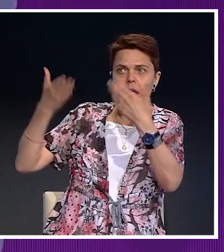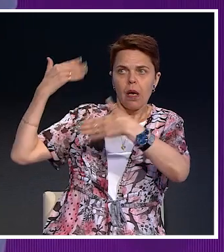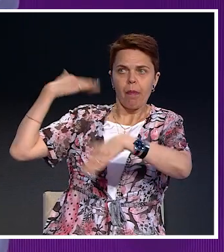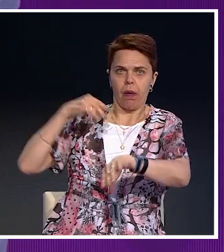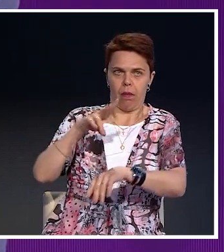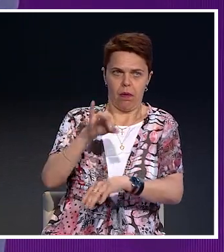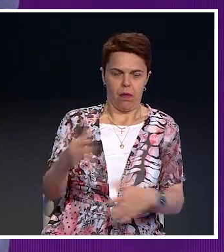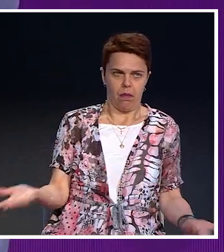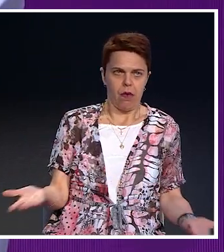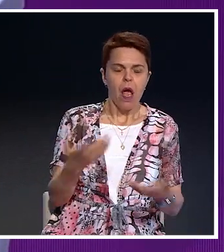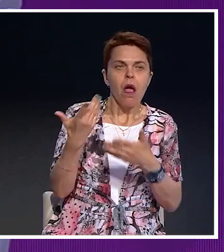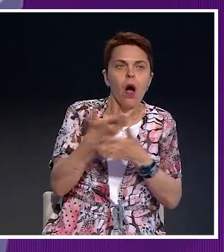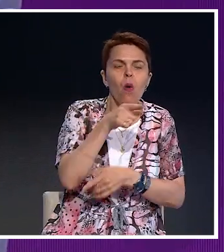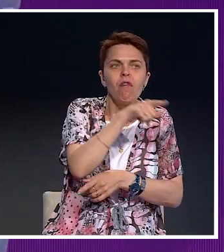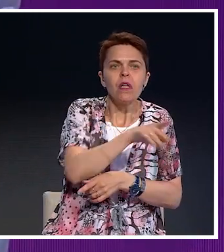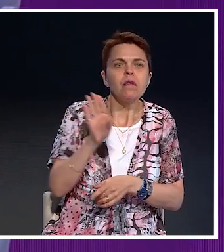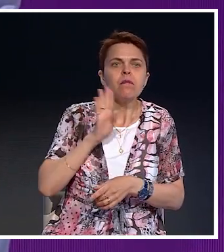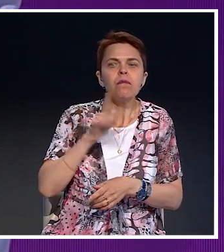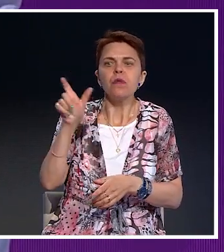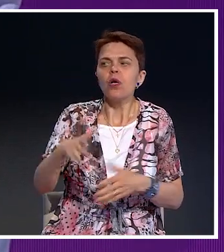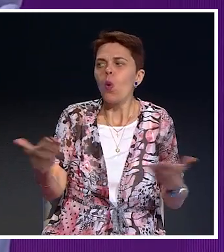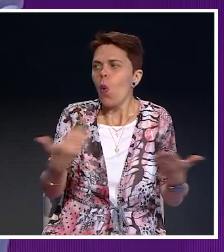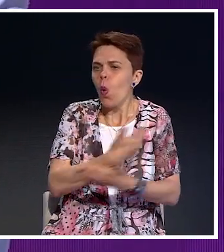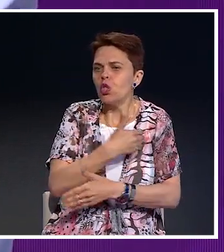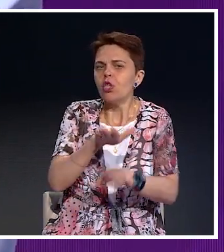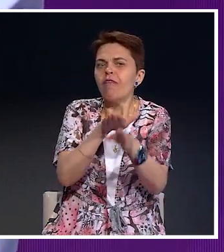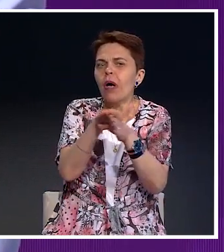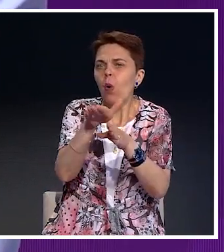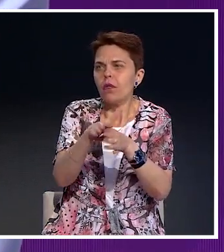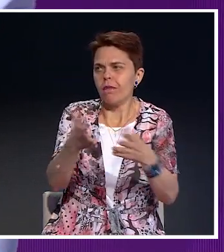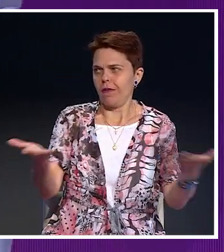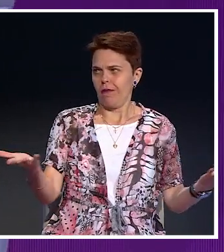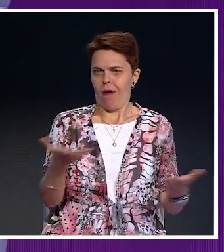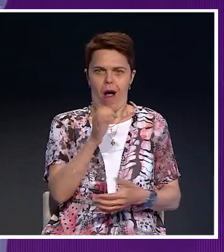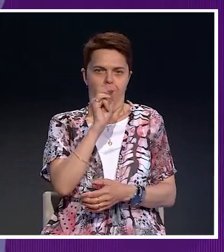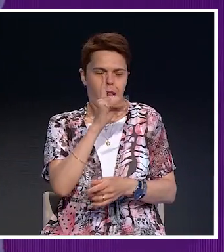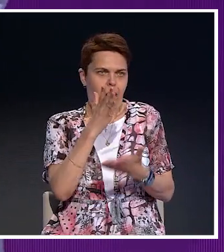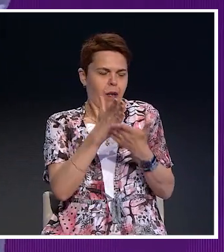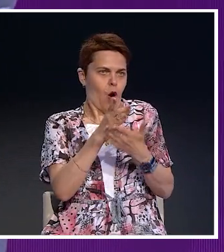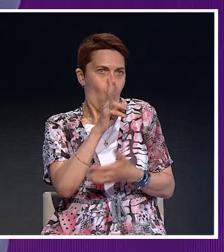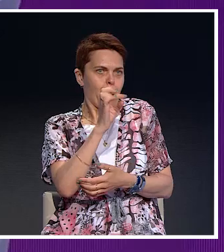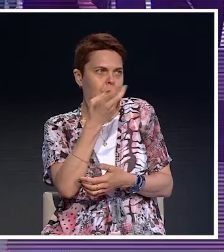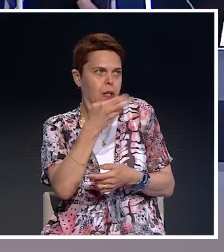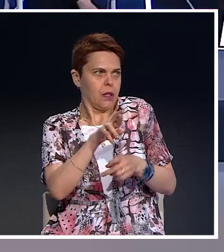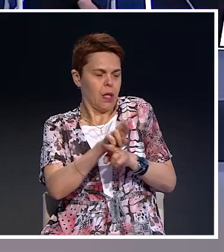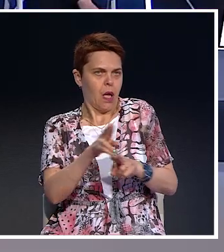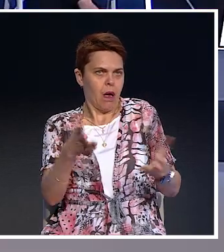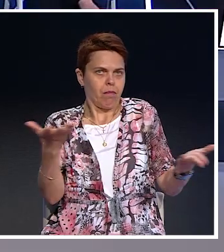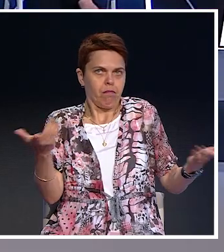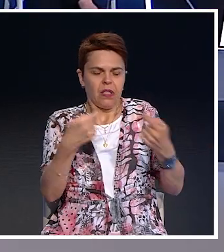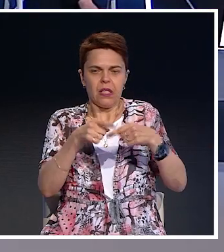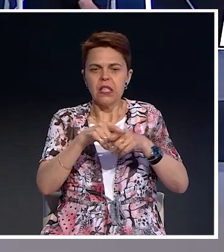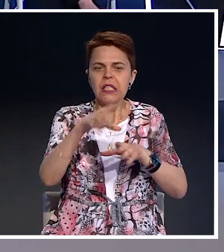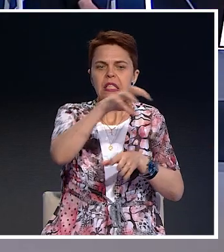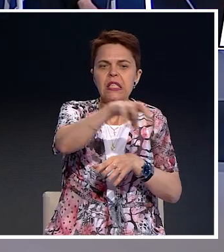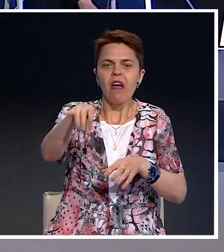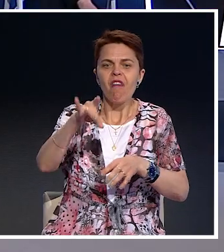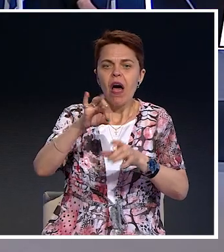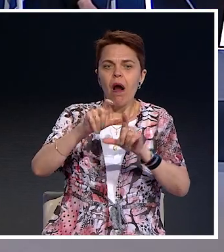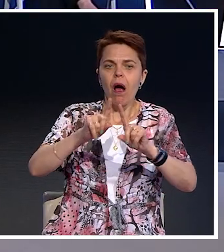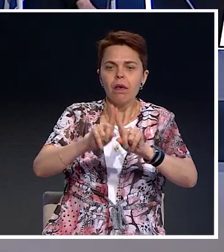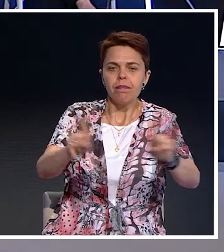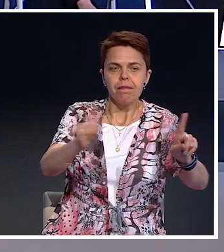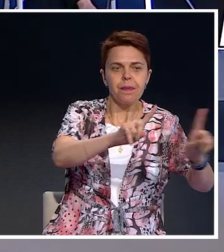сама визначати, яку роль хоче виконувати в суспільному житті, але має компетенції в певних сферах, можливо, навіть більш потужні,